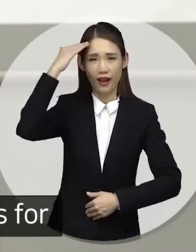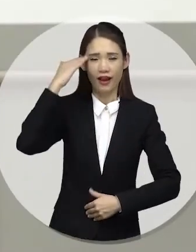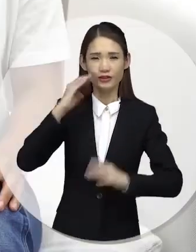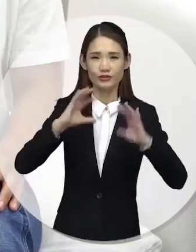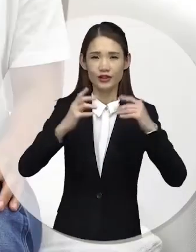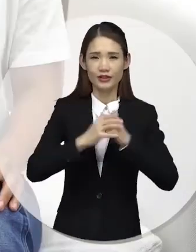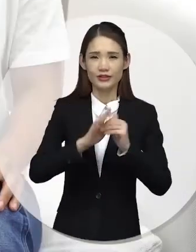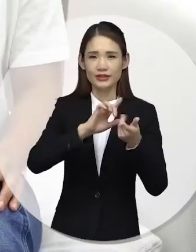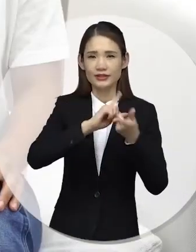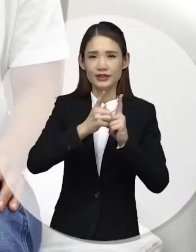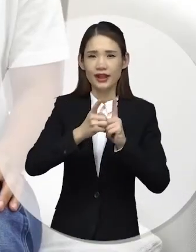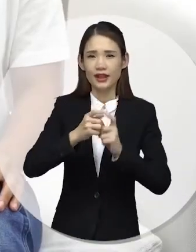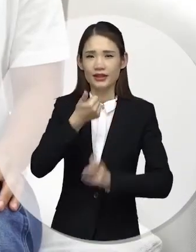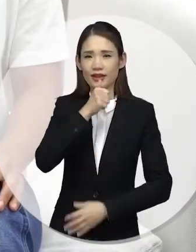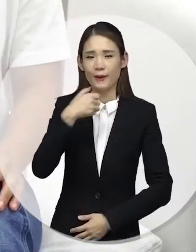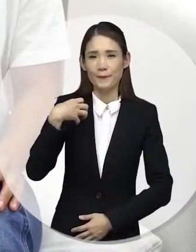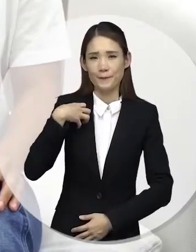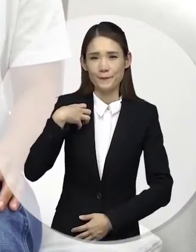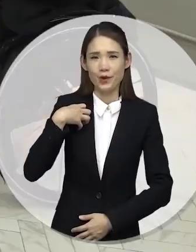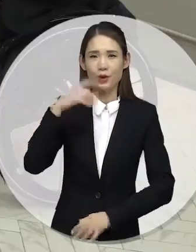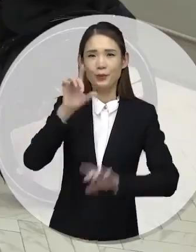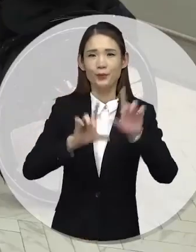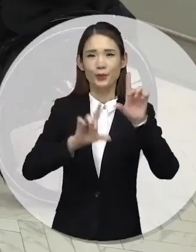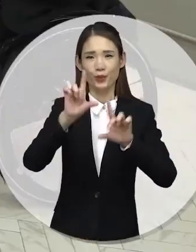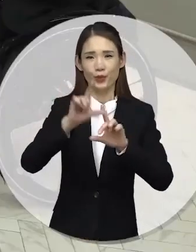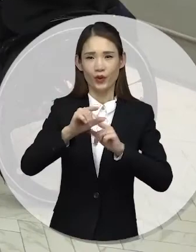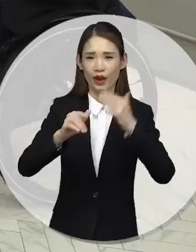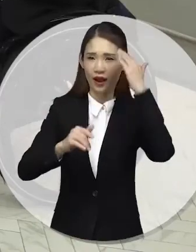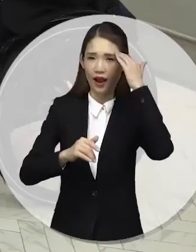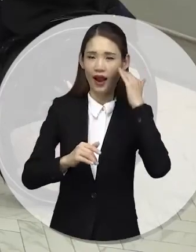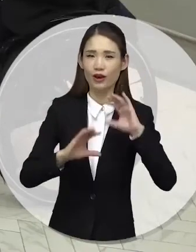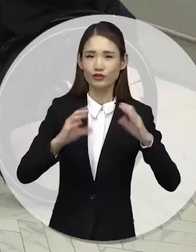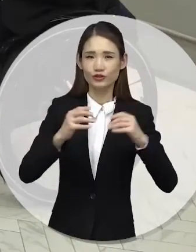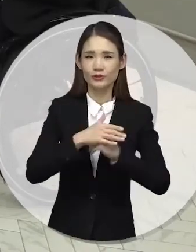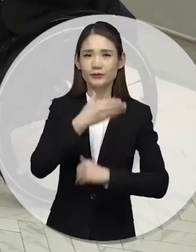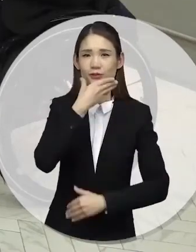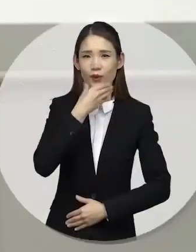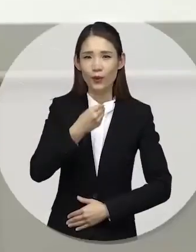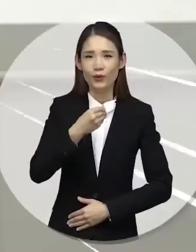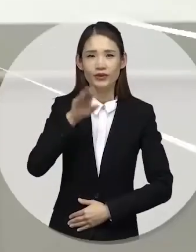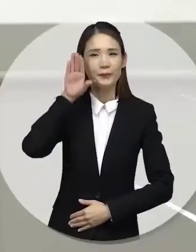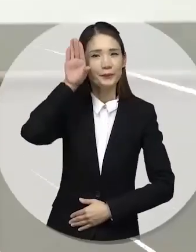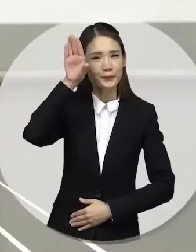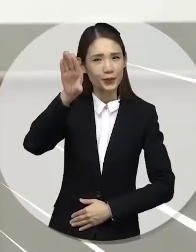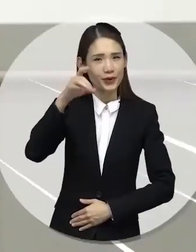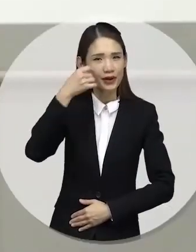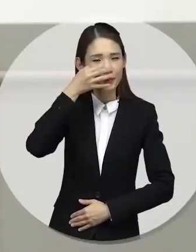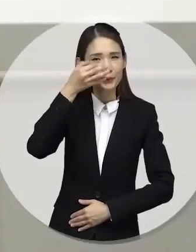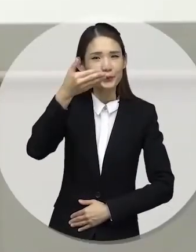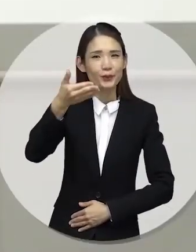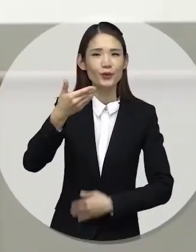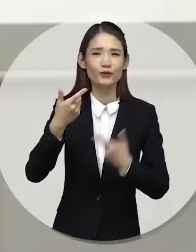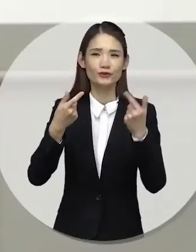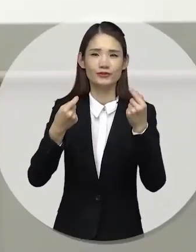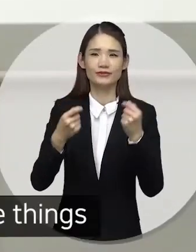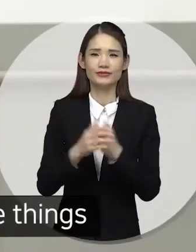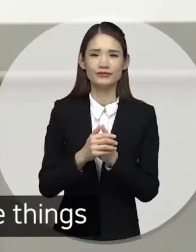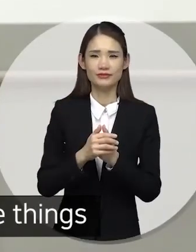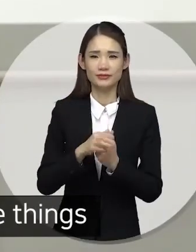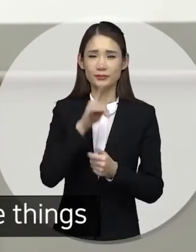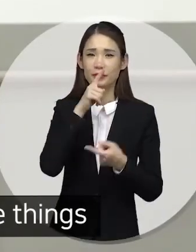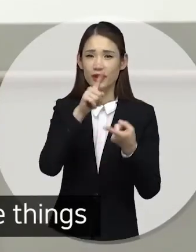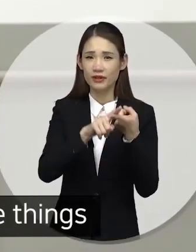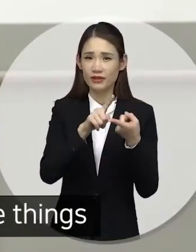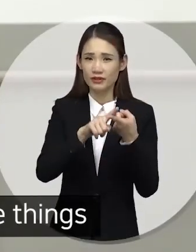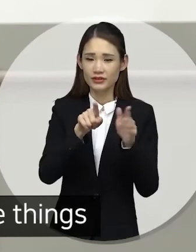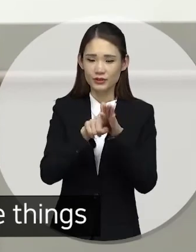우리나라를 대변하는 모습이라고 생각하고 우리나라의 복지의 이제 미래를 보여준다고 저는 생각을 해요. 진짜